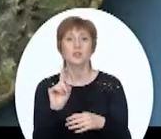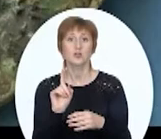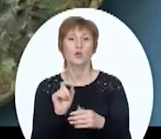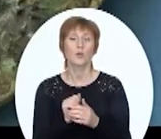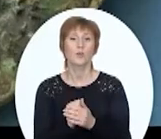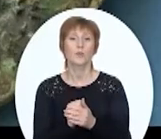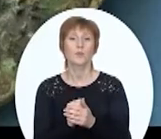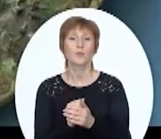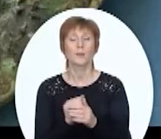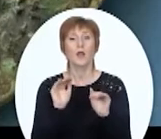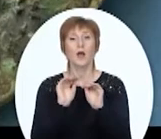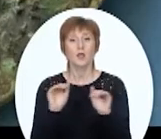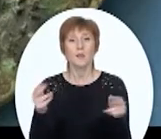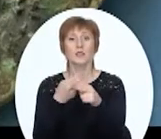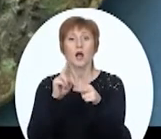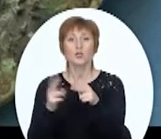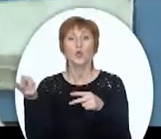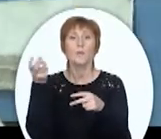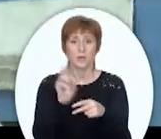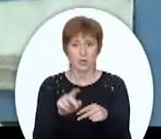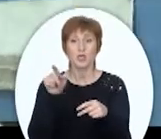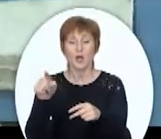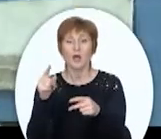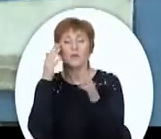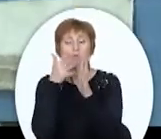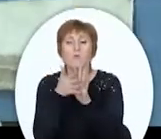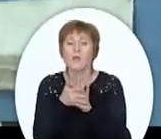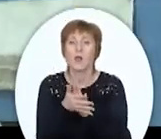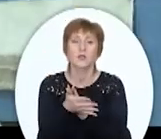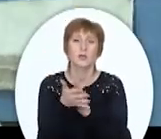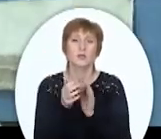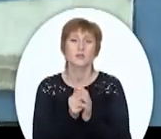что ребята, которые пришли, они прониклись